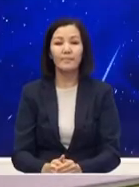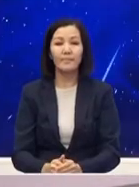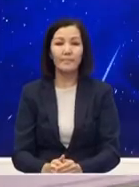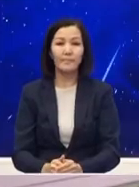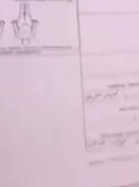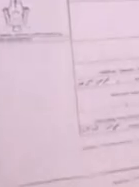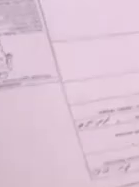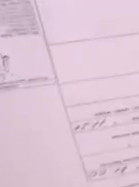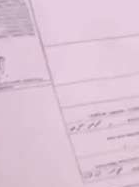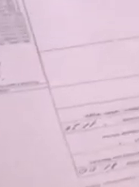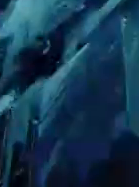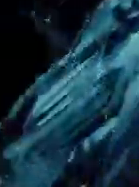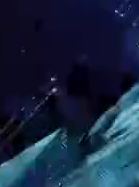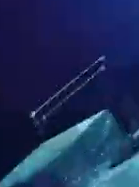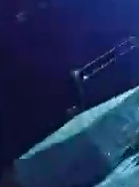телеарнасы.